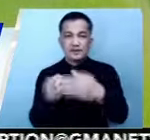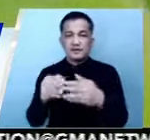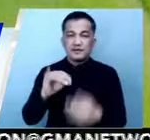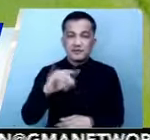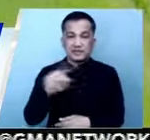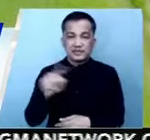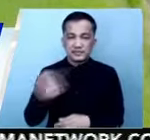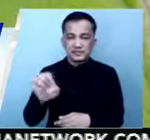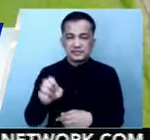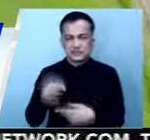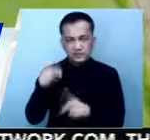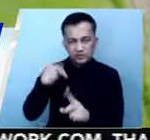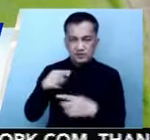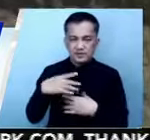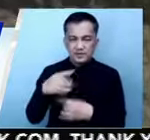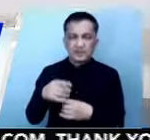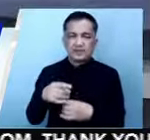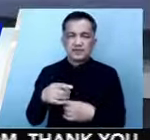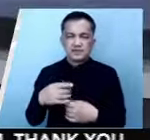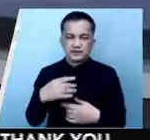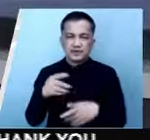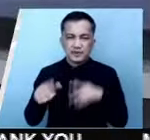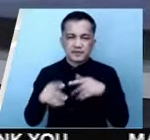sa agrikultura.